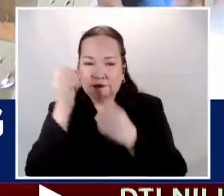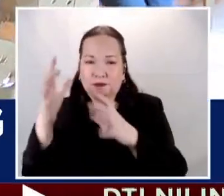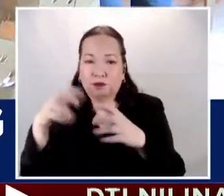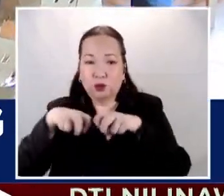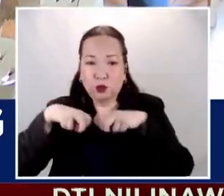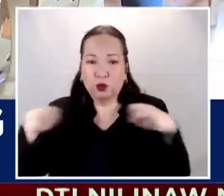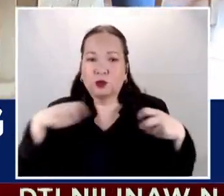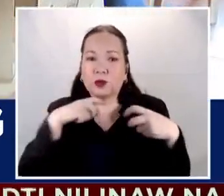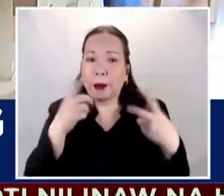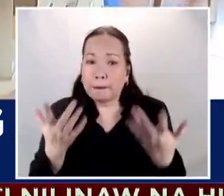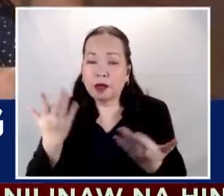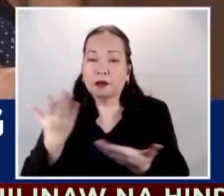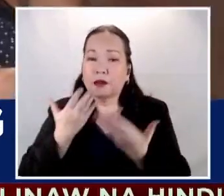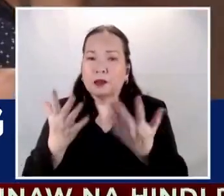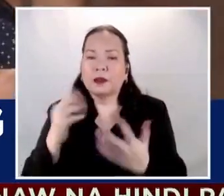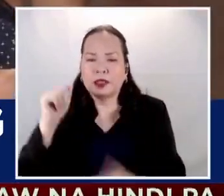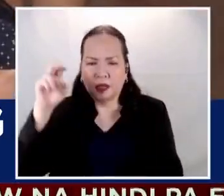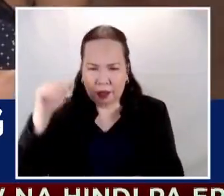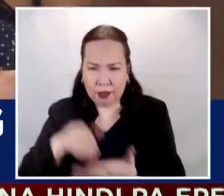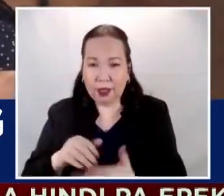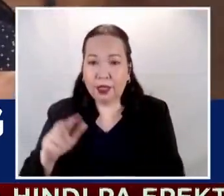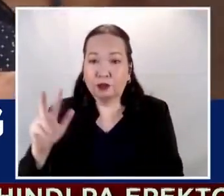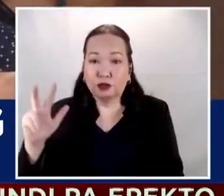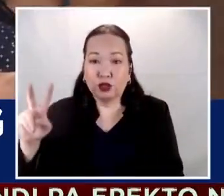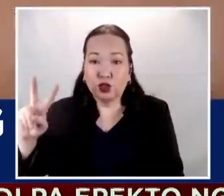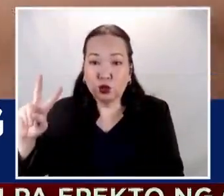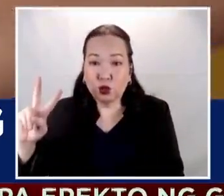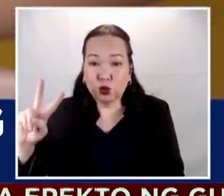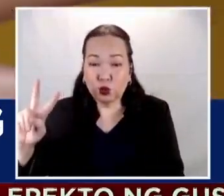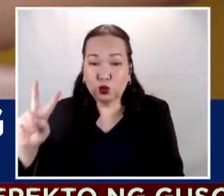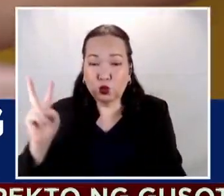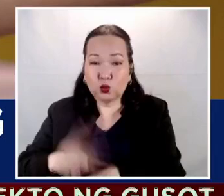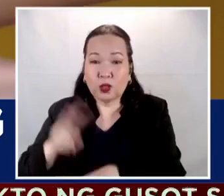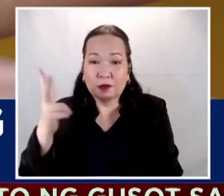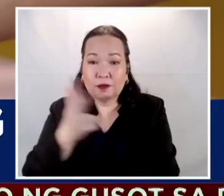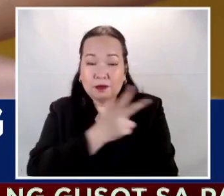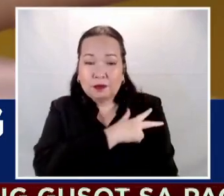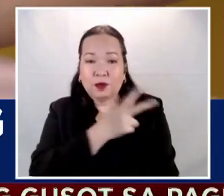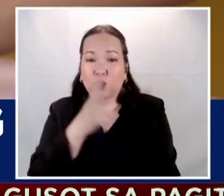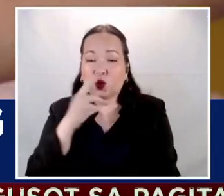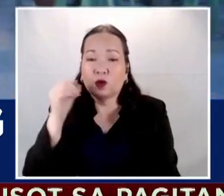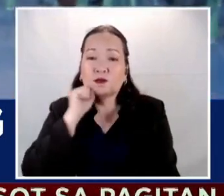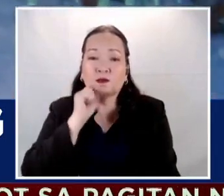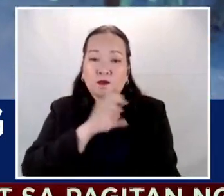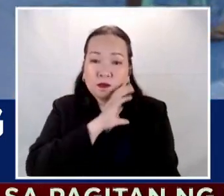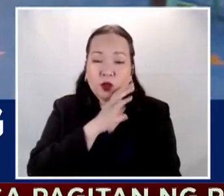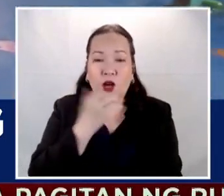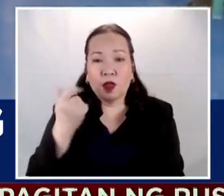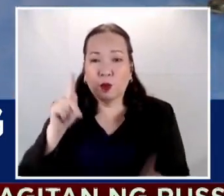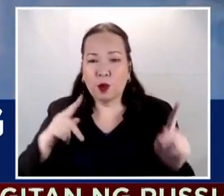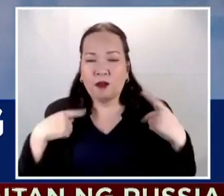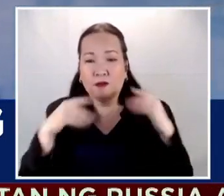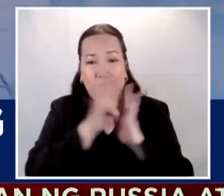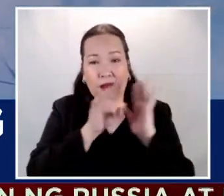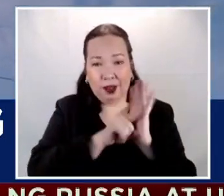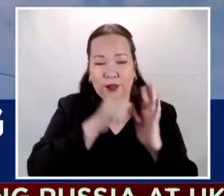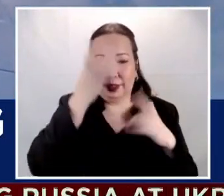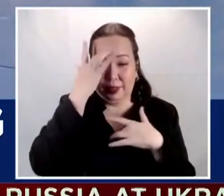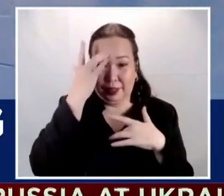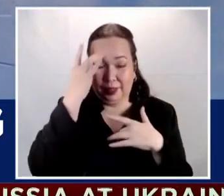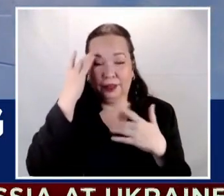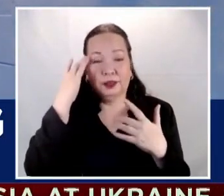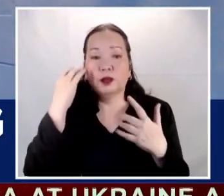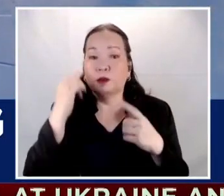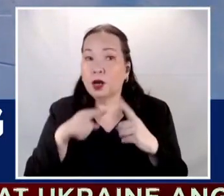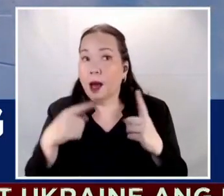ng ikalawang booster shot sa senior citizens at immunocompromised na mga individual. Pero sa ngayon, wala pang opisyal